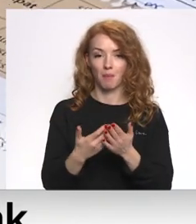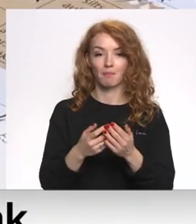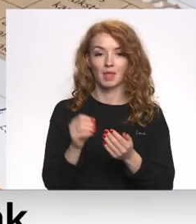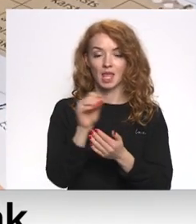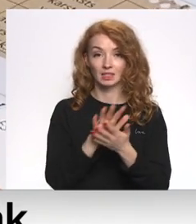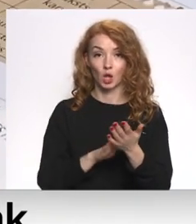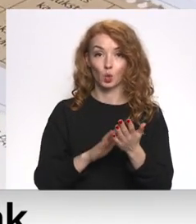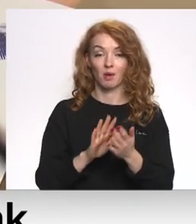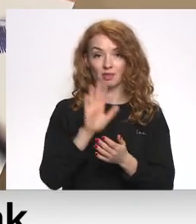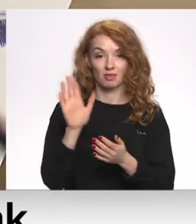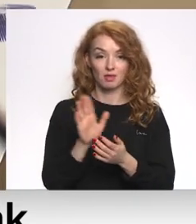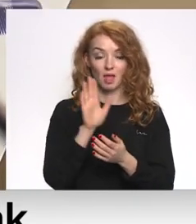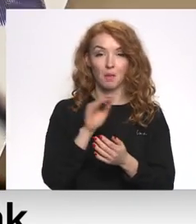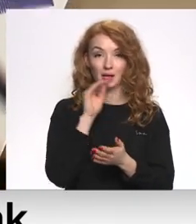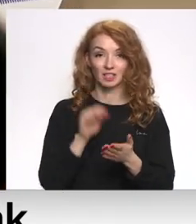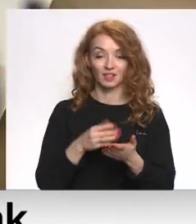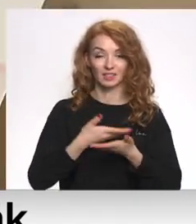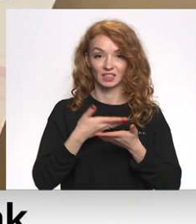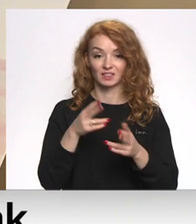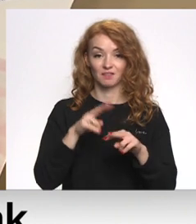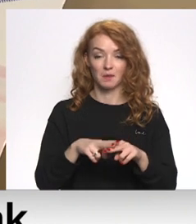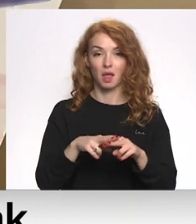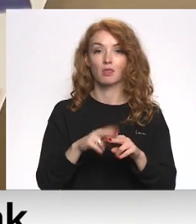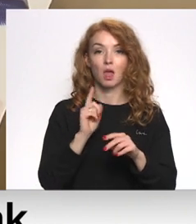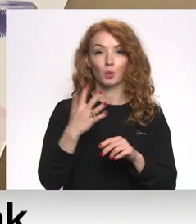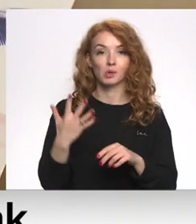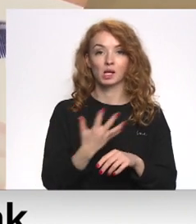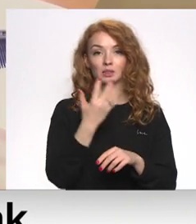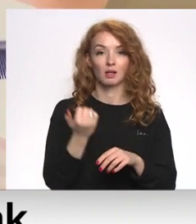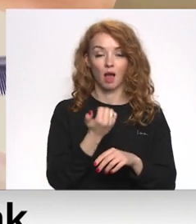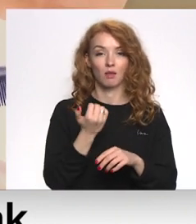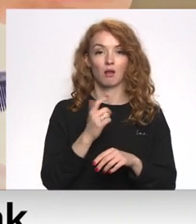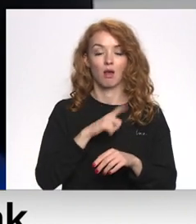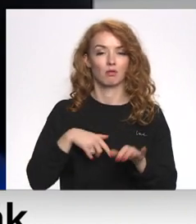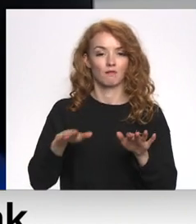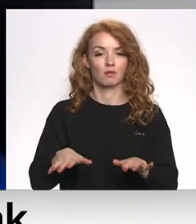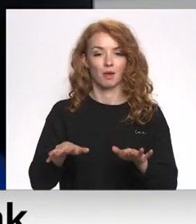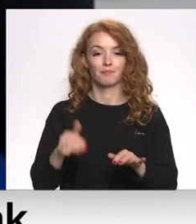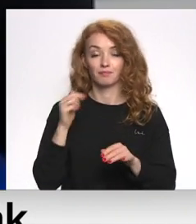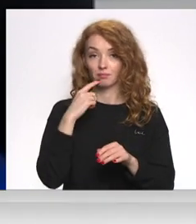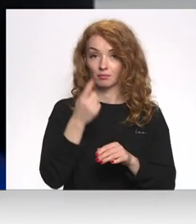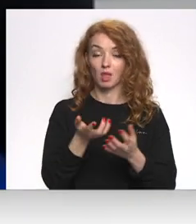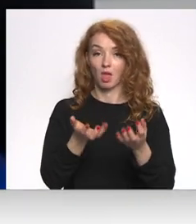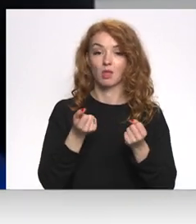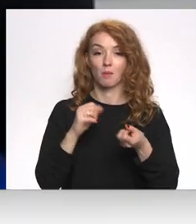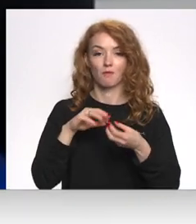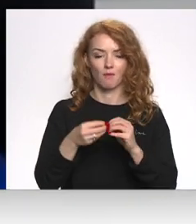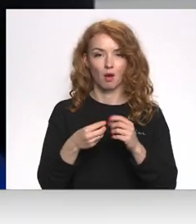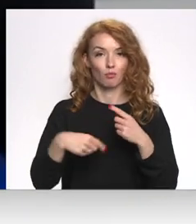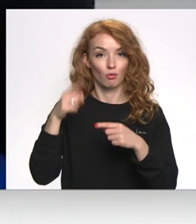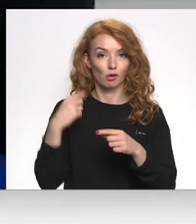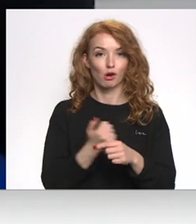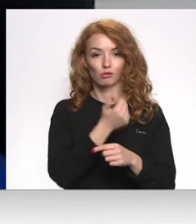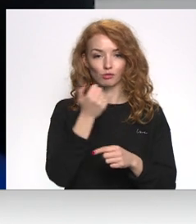iesnieguma dienā pastāvīgā dzīvesvieta nemazāk kā pēdējos 5 gadus ir bijusi Latvija. Un, protams, jāņem vērā, ka pagājušajā gadā vēl